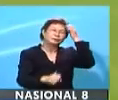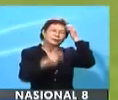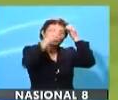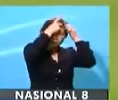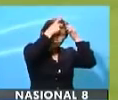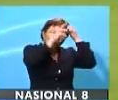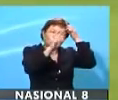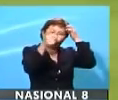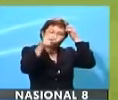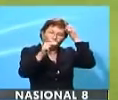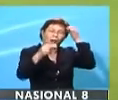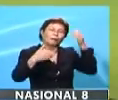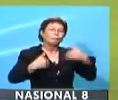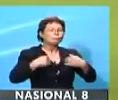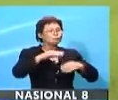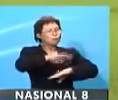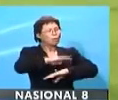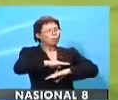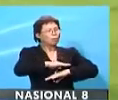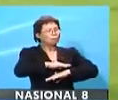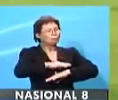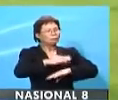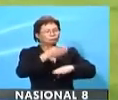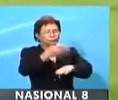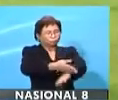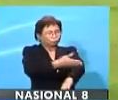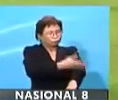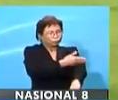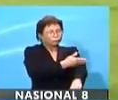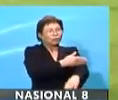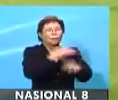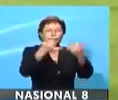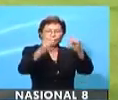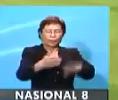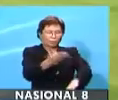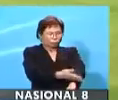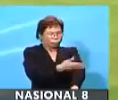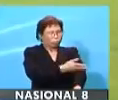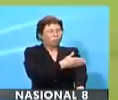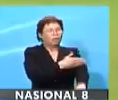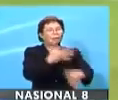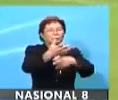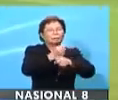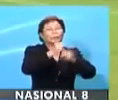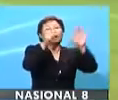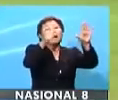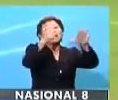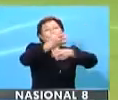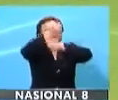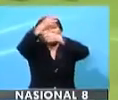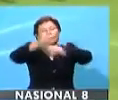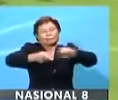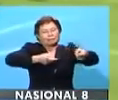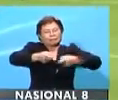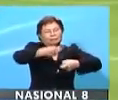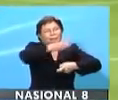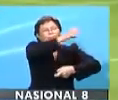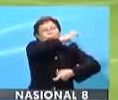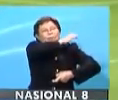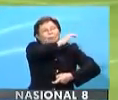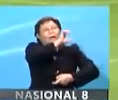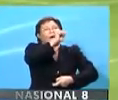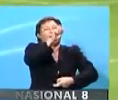Datuk Wan Ahmad Nizam turut berpuas hati dengan prestasi yang ditunjukkan para pemain yang melakar 6 kemenangan sepanjang di bawah kendalian Ahmad